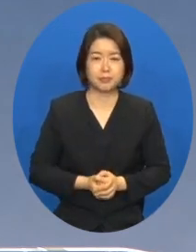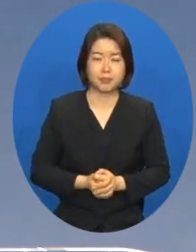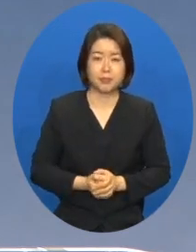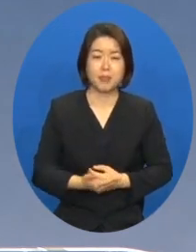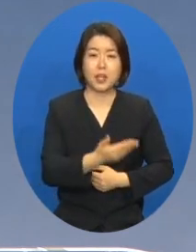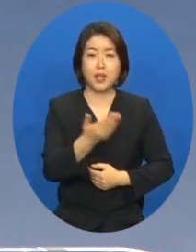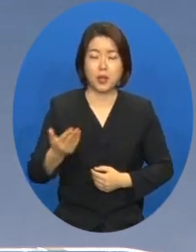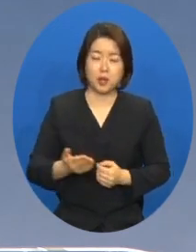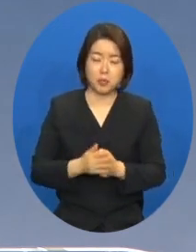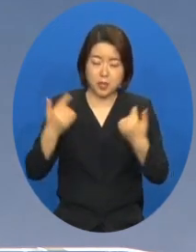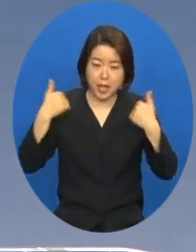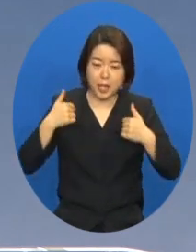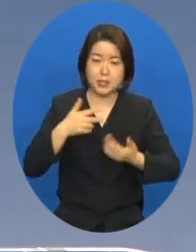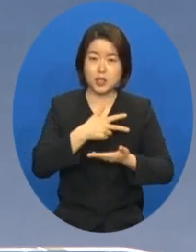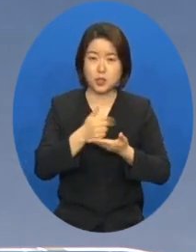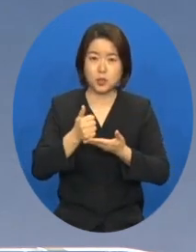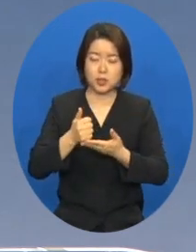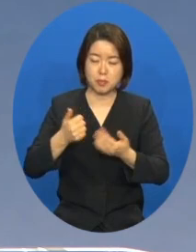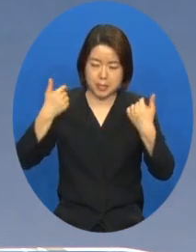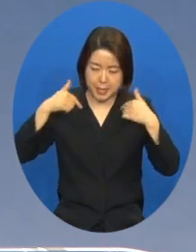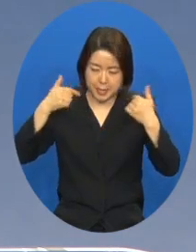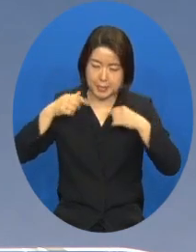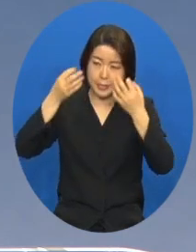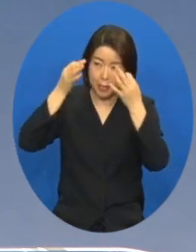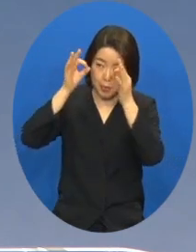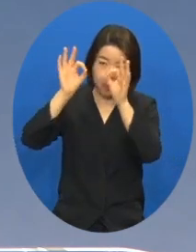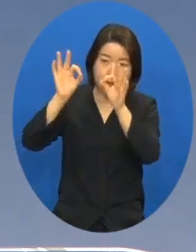여러분, 언제나 주님을 바라보는 사람 되어야 합니다.